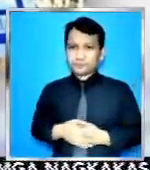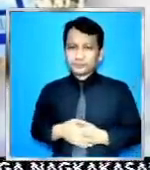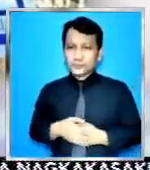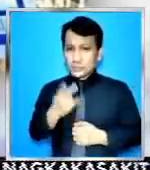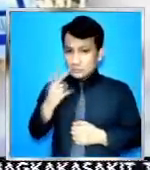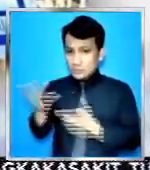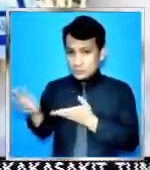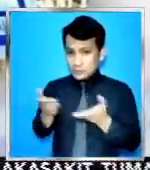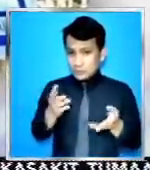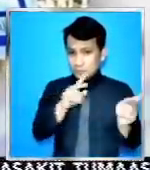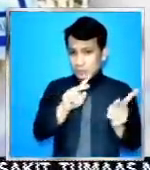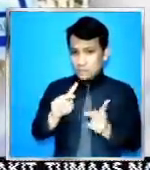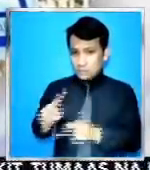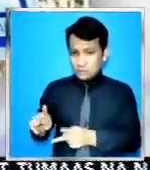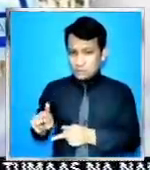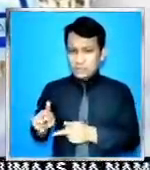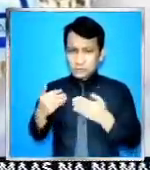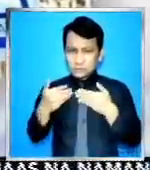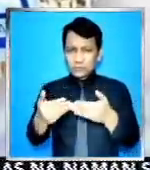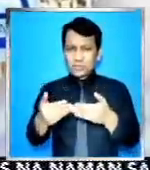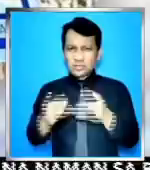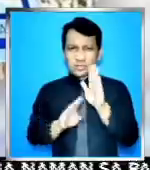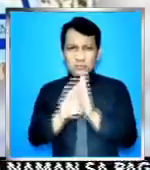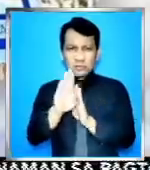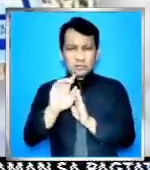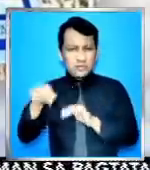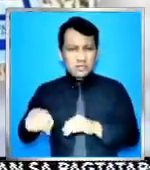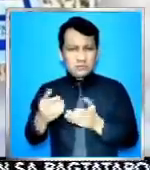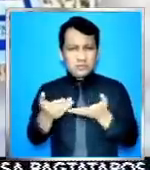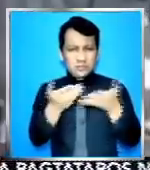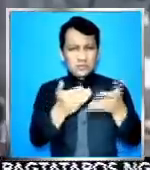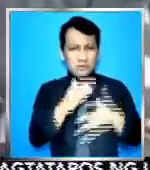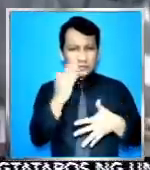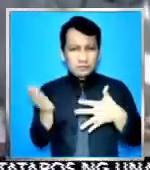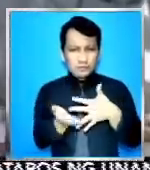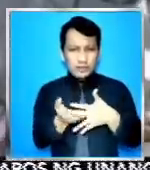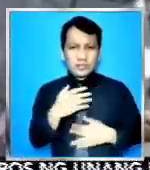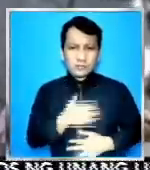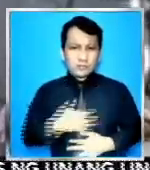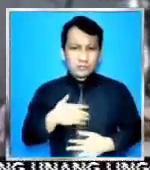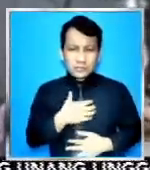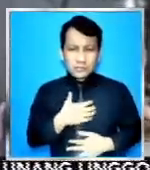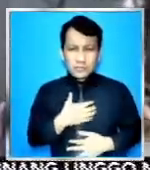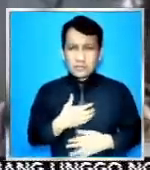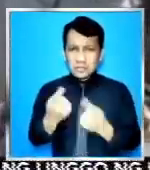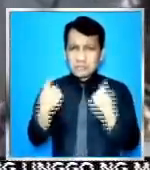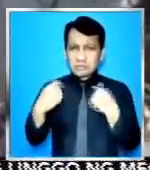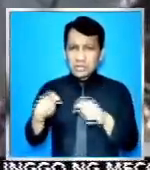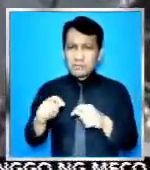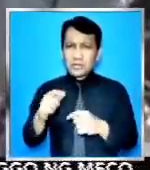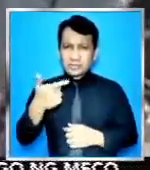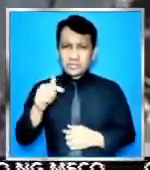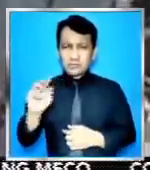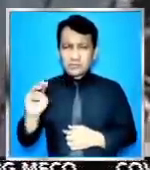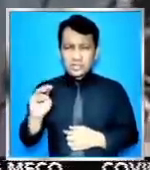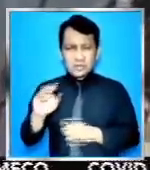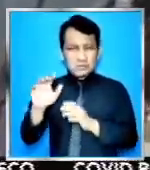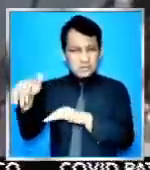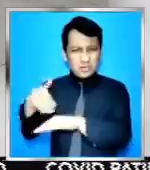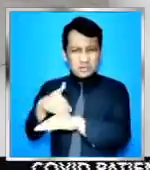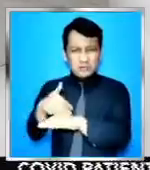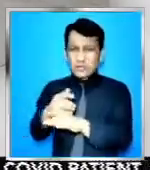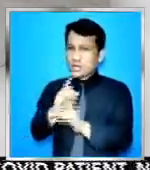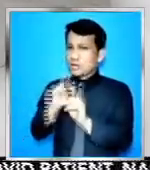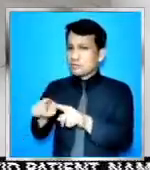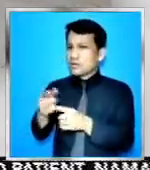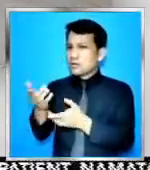for Sustainable Development para i-inquest at sampahan ng kaukulang reklamo. Sinusubukan pa rin ng GMA News na makuha ang panig ng mga sospek.